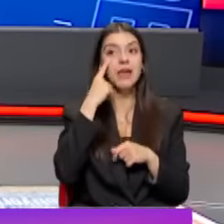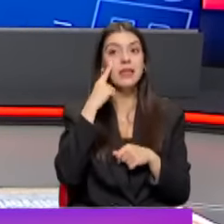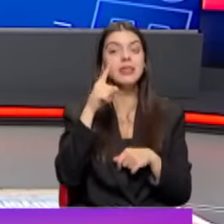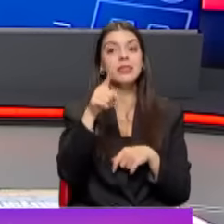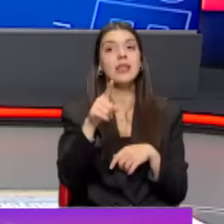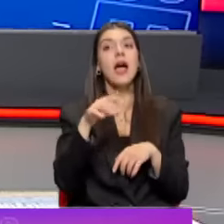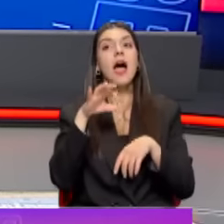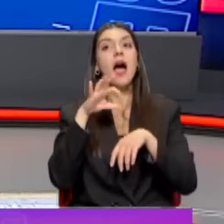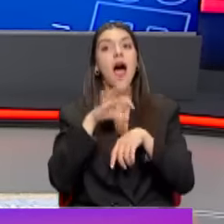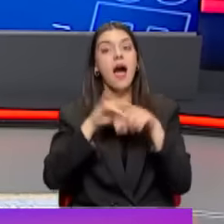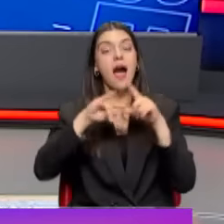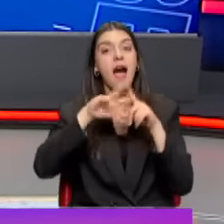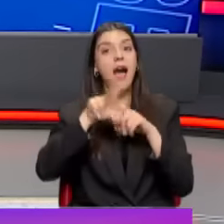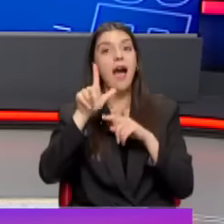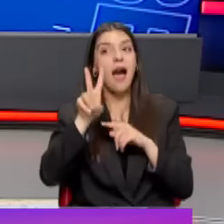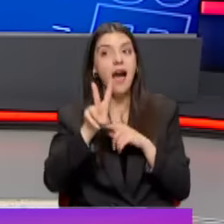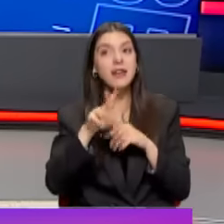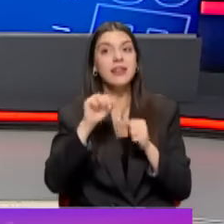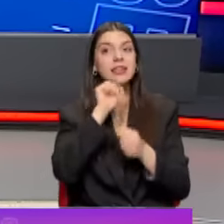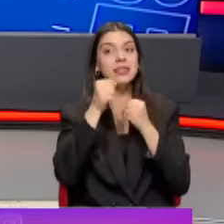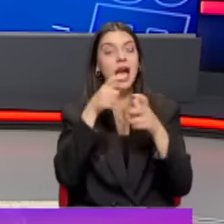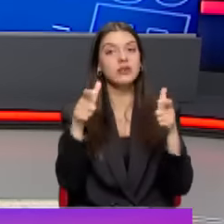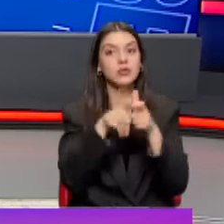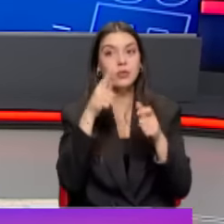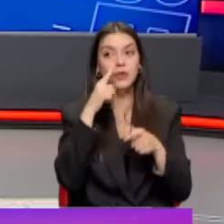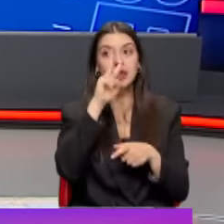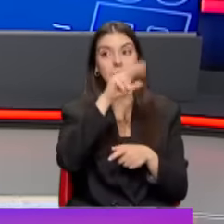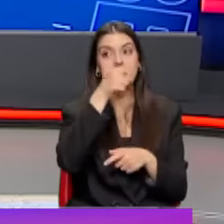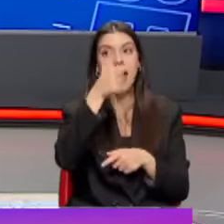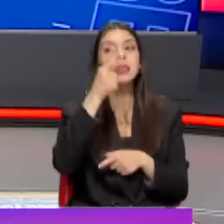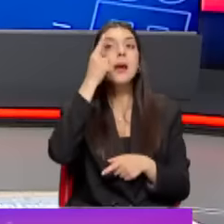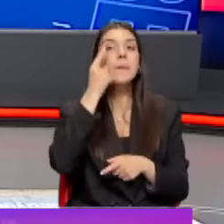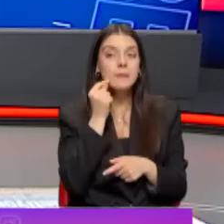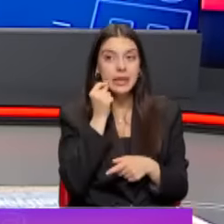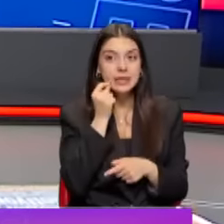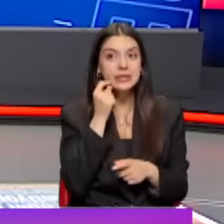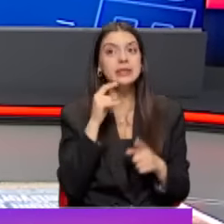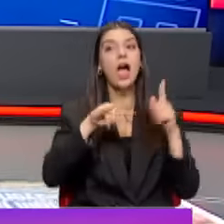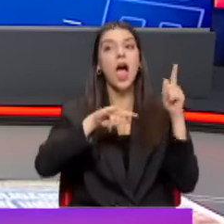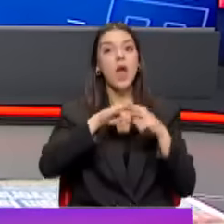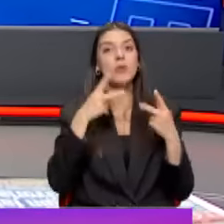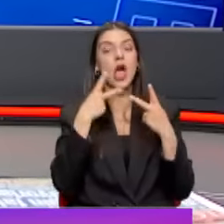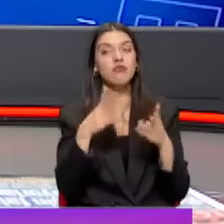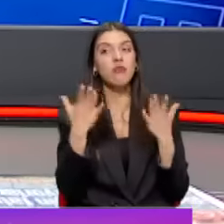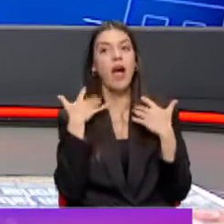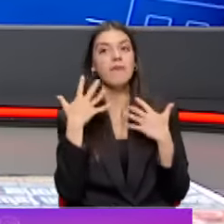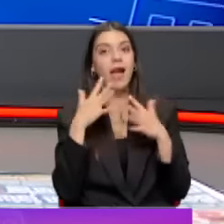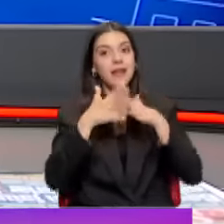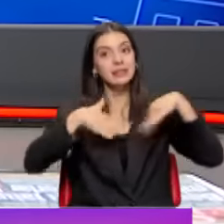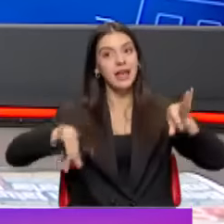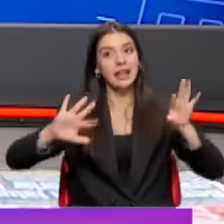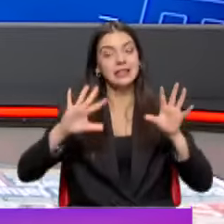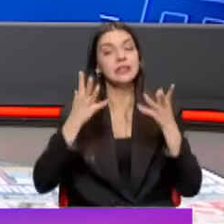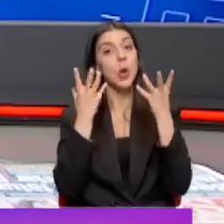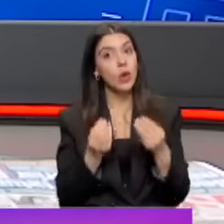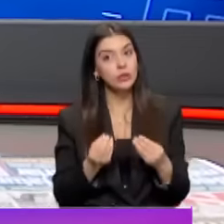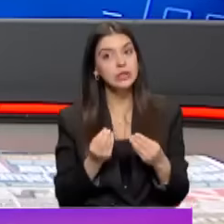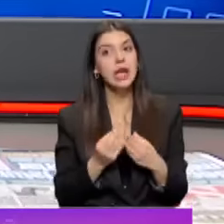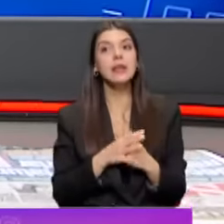topluluğu 20 e 26 Mayıs'ta Harbiye Açık Hava sahnesinde